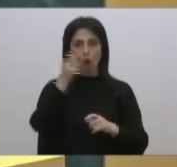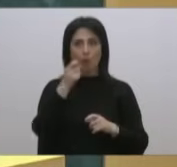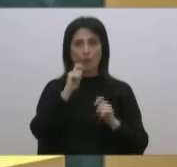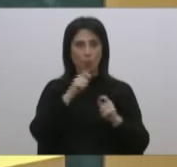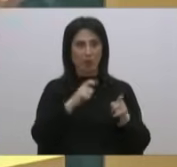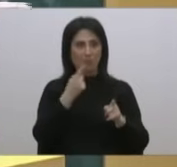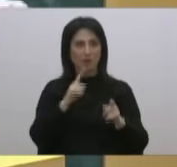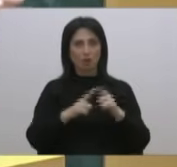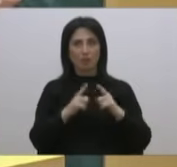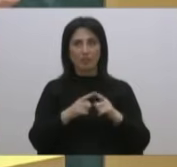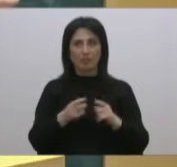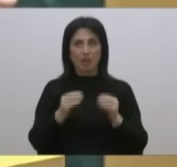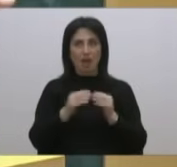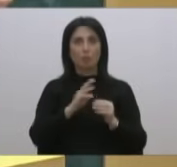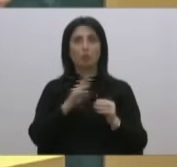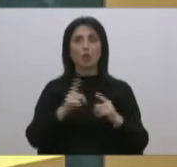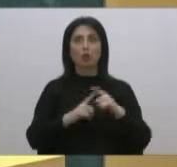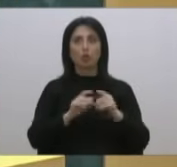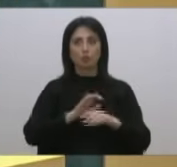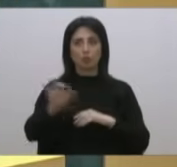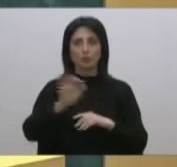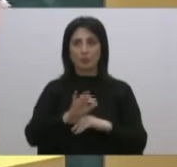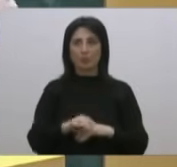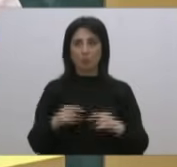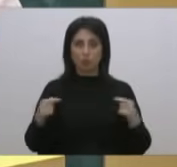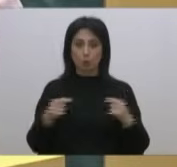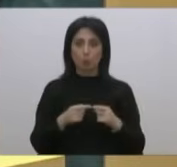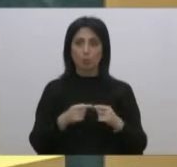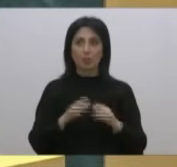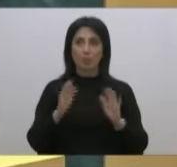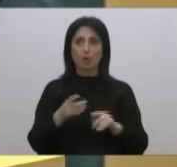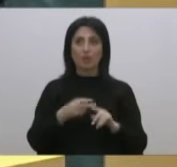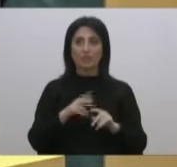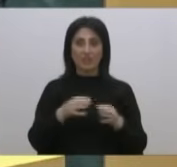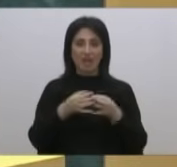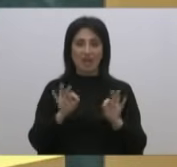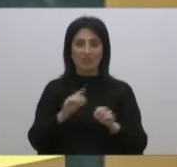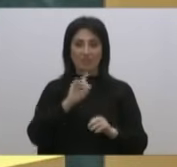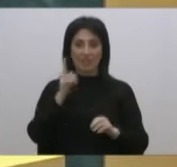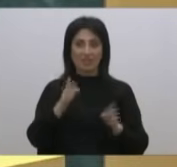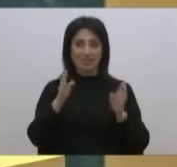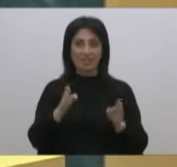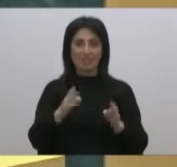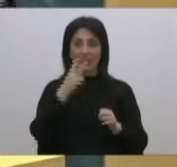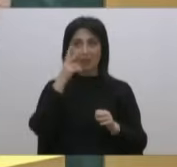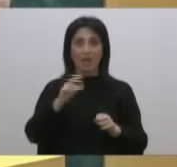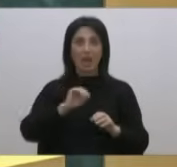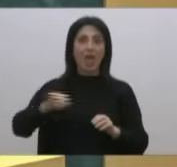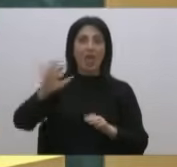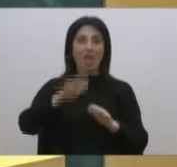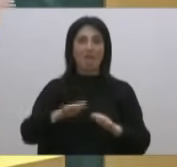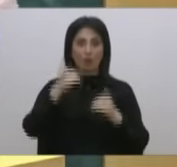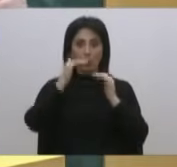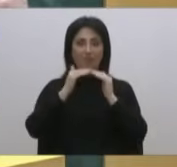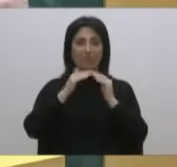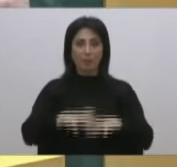არის უკრაინისთვის მილიონი ტონა? 18 მილიონ ტონას უშვებს. აი ზუსტად მოხდა ის, რომ განთავისუფლეს ერთი წლით და ნახეთ, მთელი ევროპა